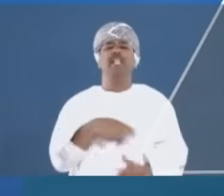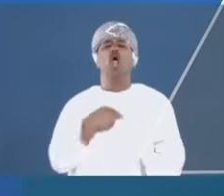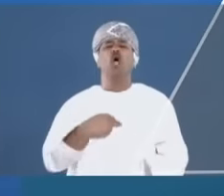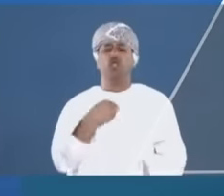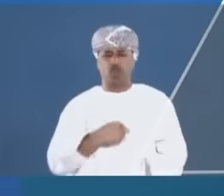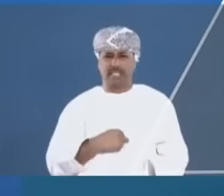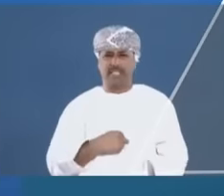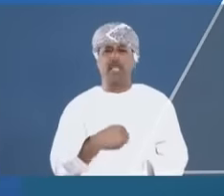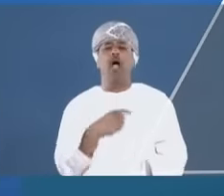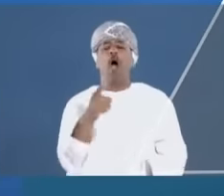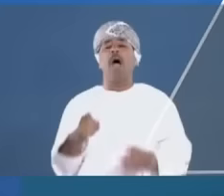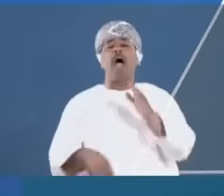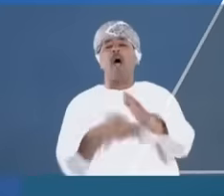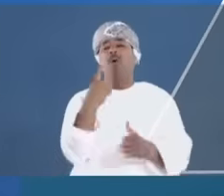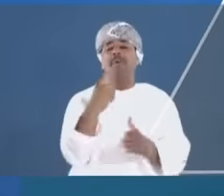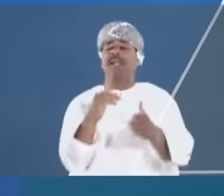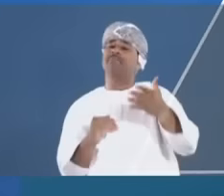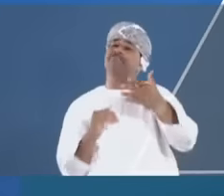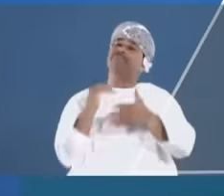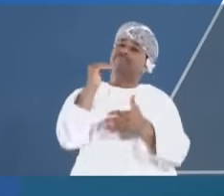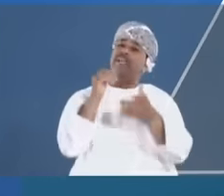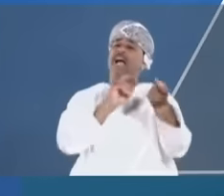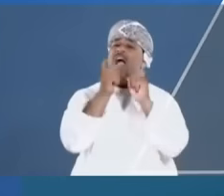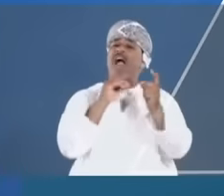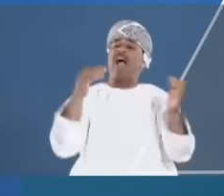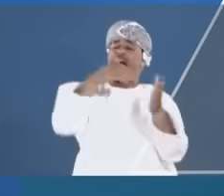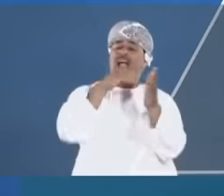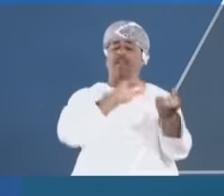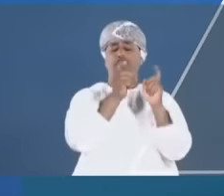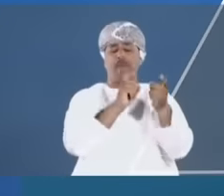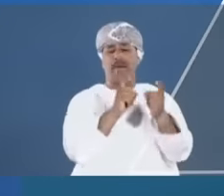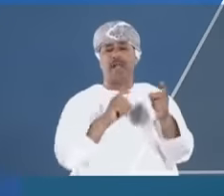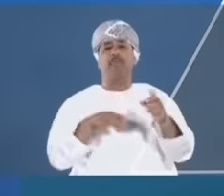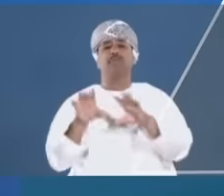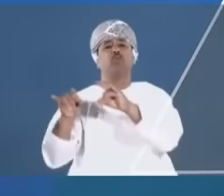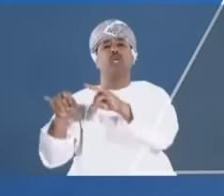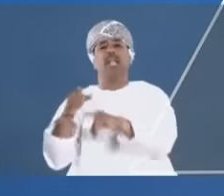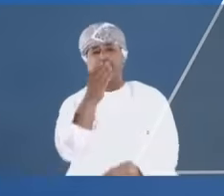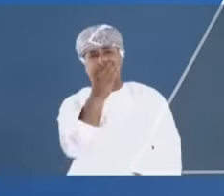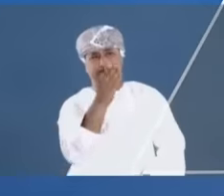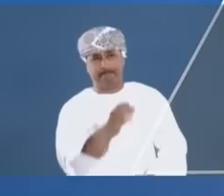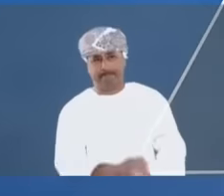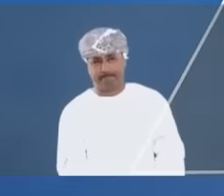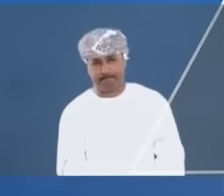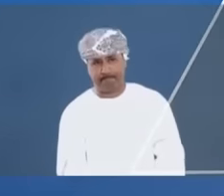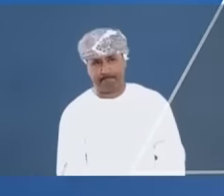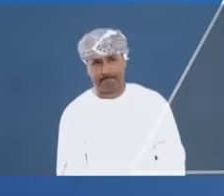وهي المرة الوحيدة التي وصل فيها إلى نصف نهائي بطولة كبرى.